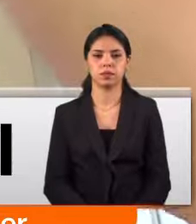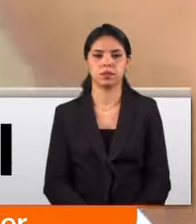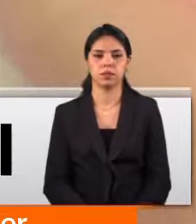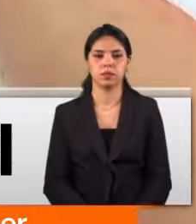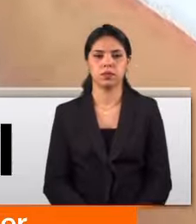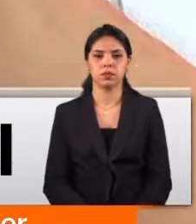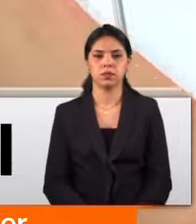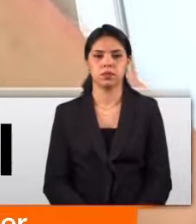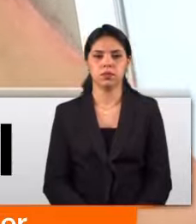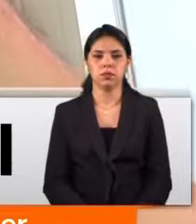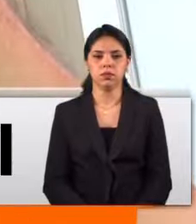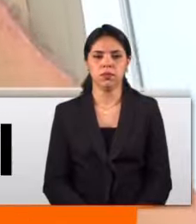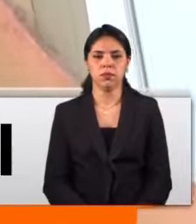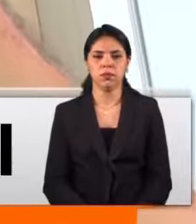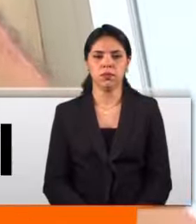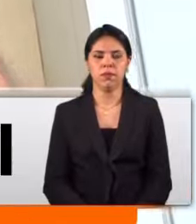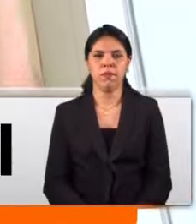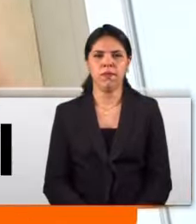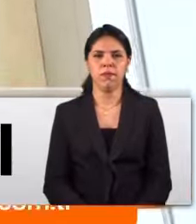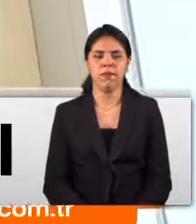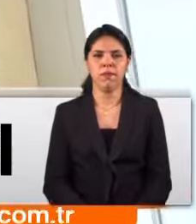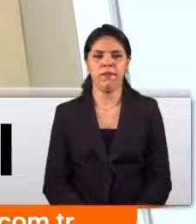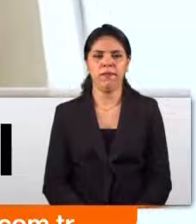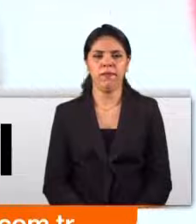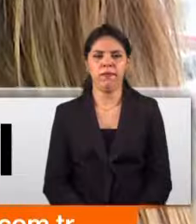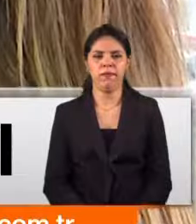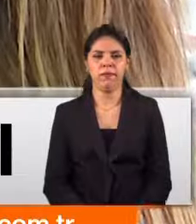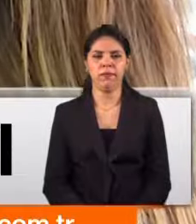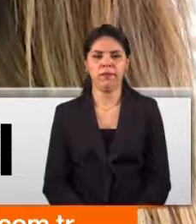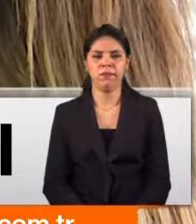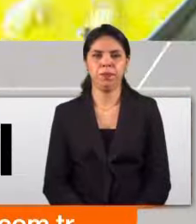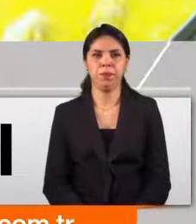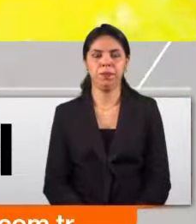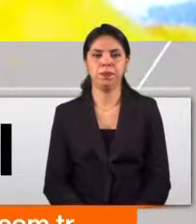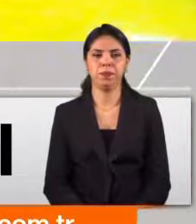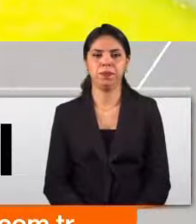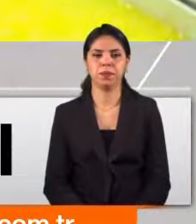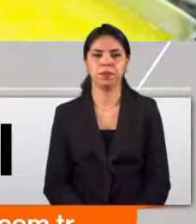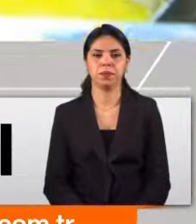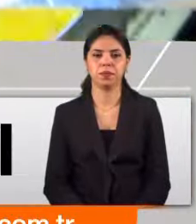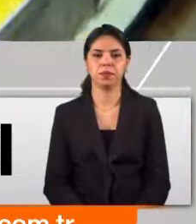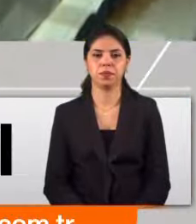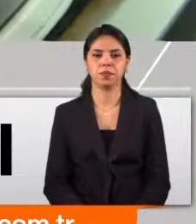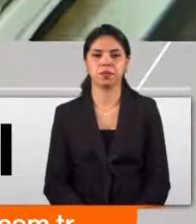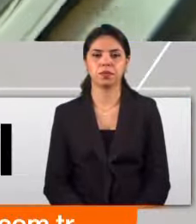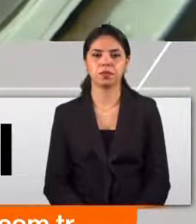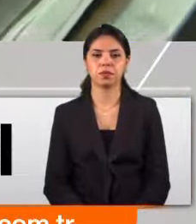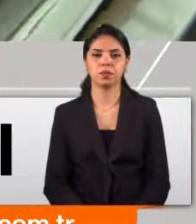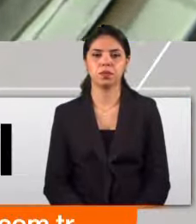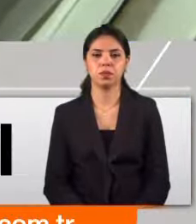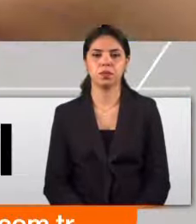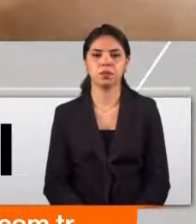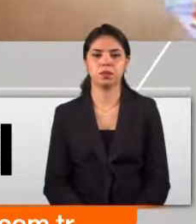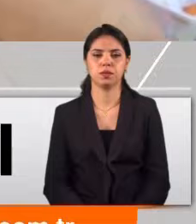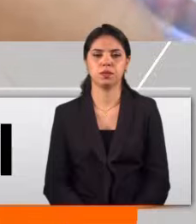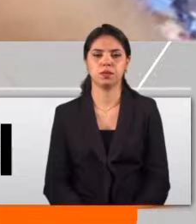üstü dönerler 350 civarlarına falan bir rakamlar. Ben insanları destekliyorum. Şu an uçmuş yani. Bir uyarı hareketidir. Satın almamayla